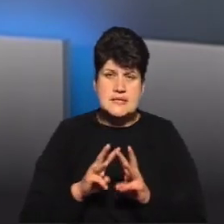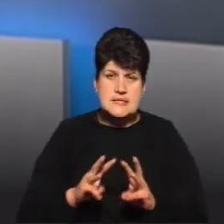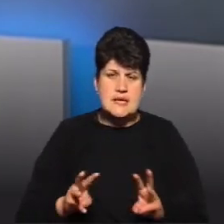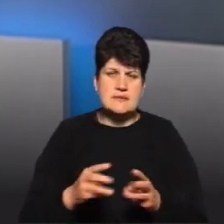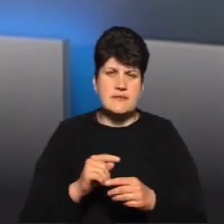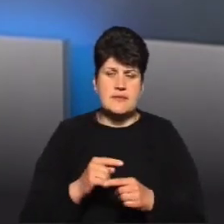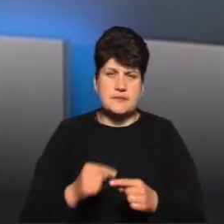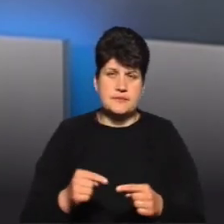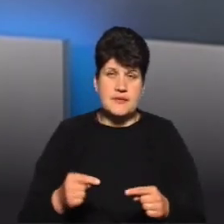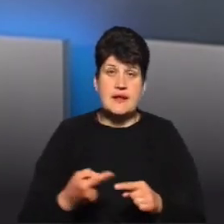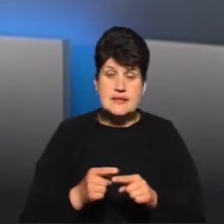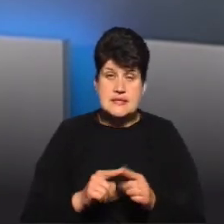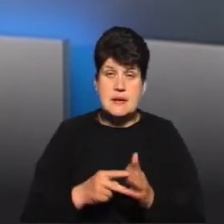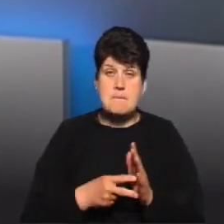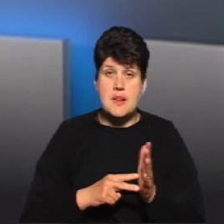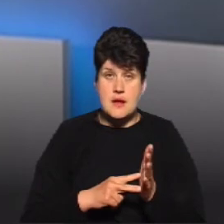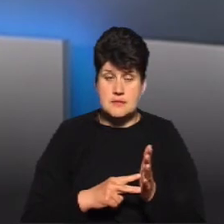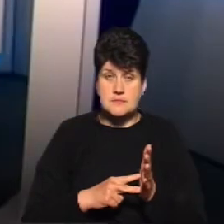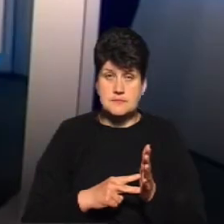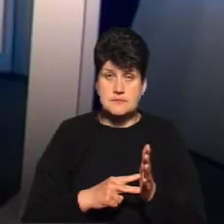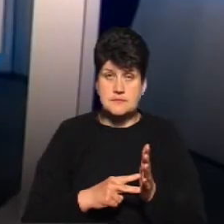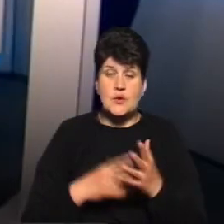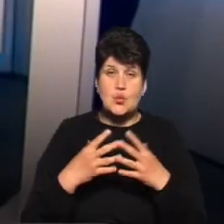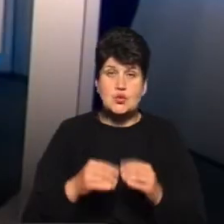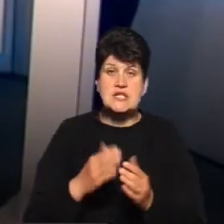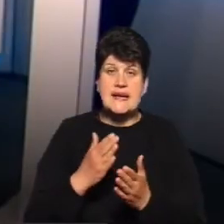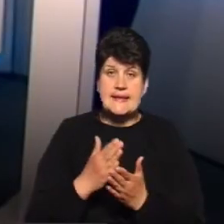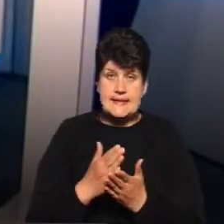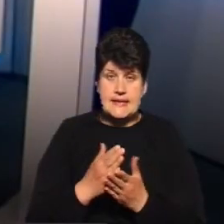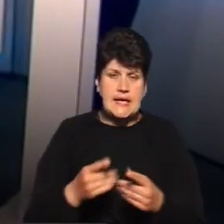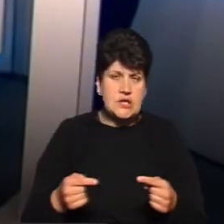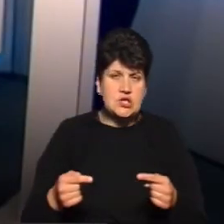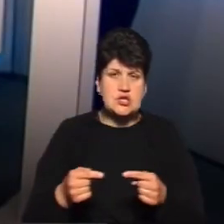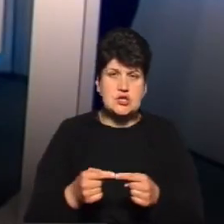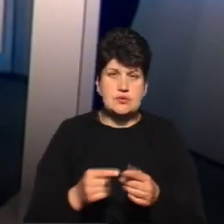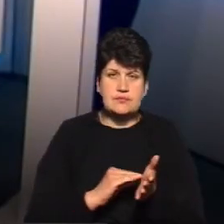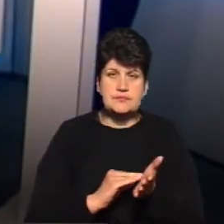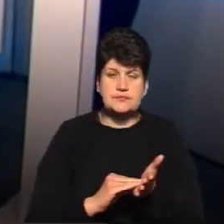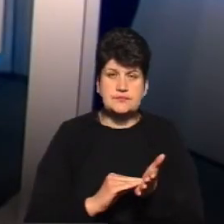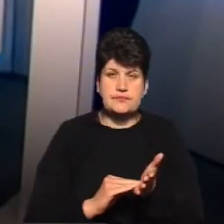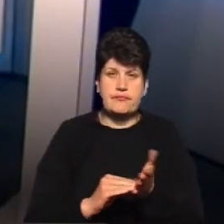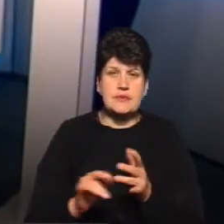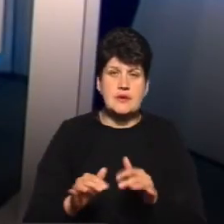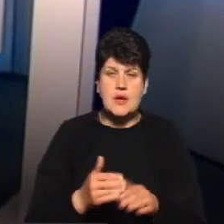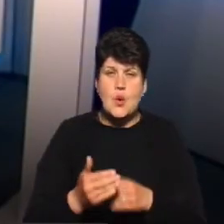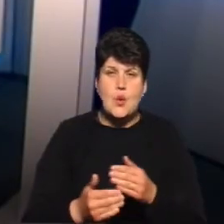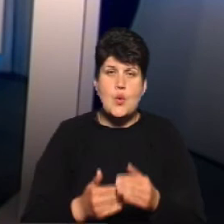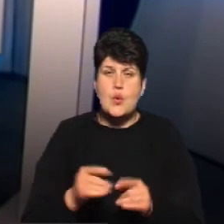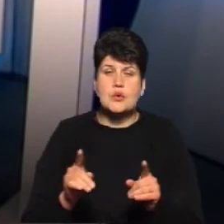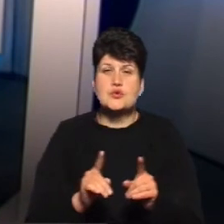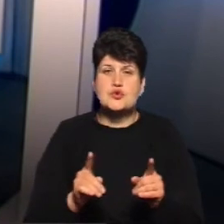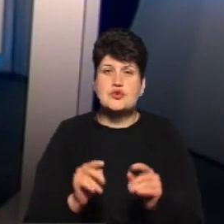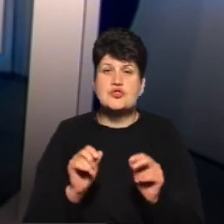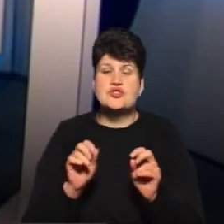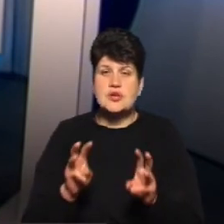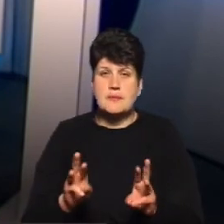план вже є чітко визначені дії, кроки, що за чим. На рівні пропозиції,